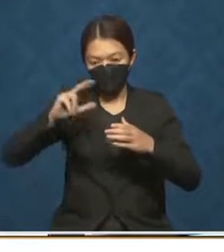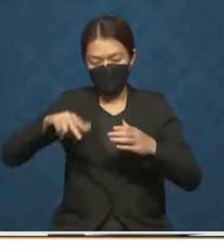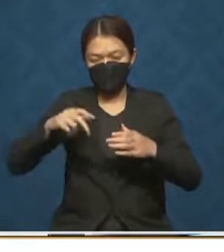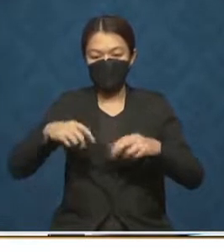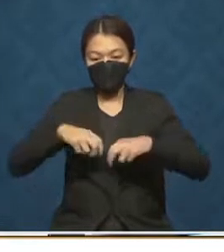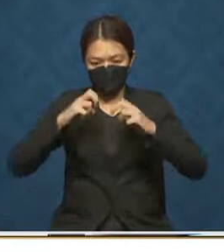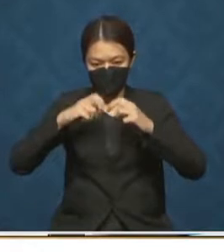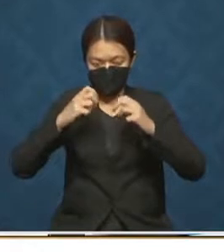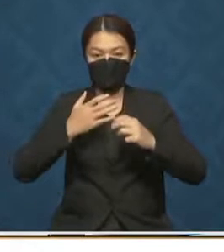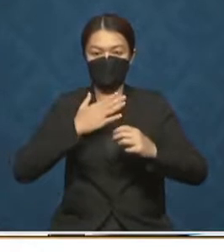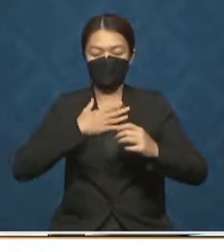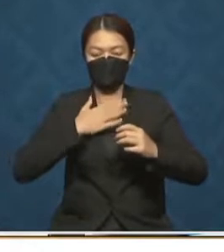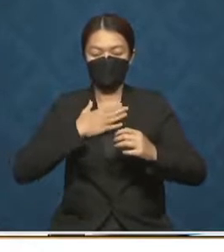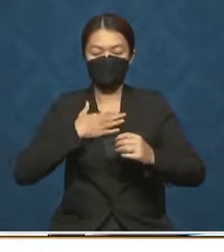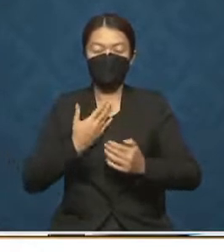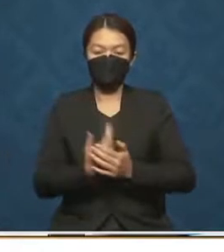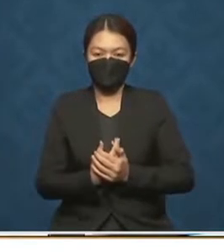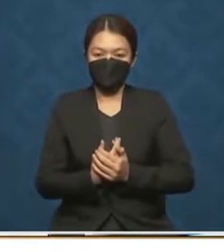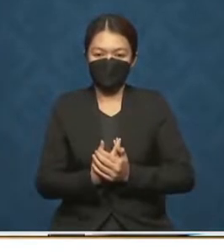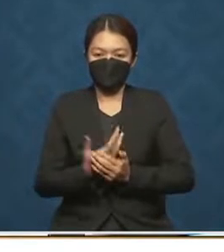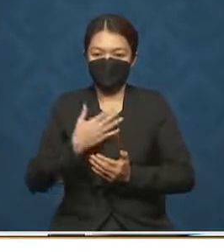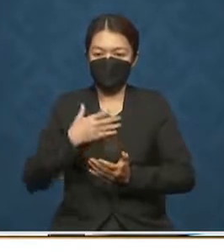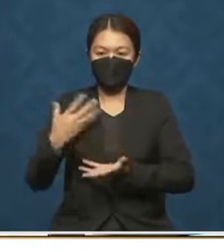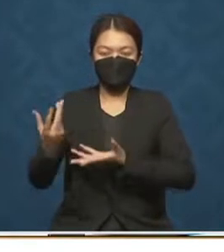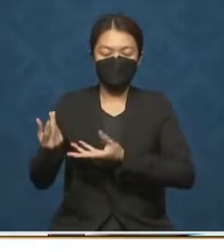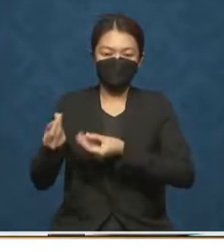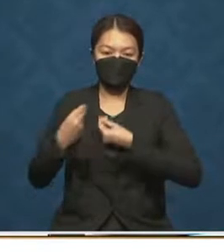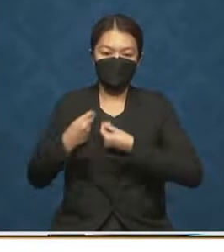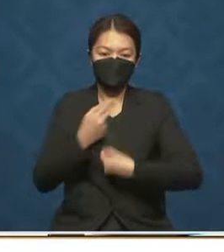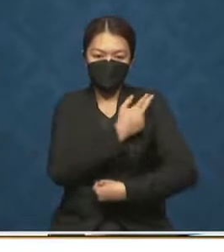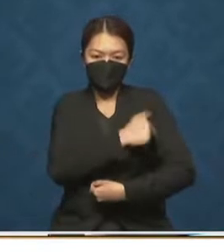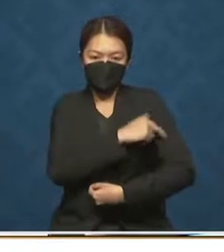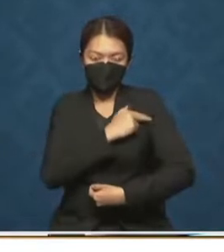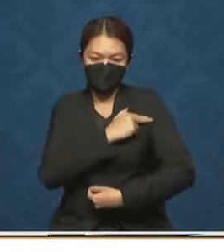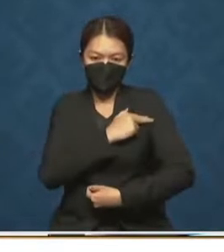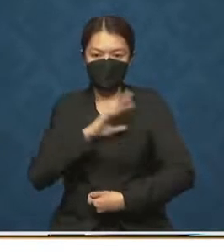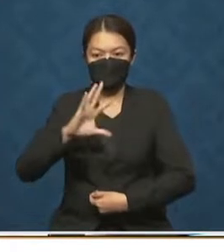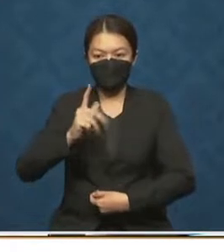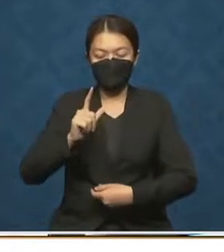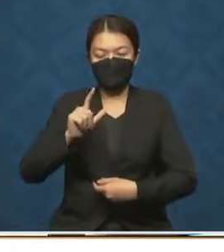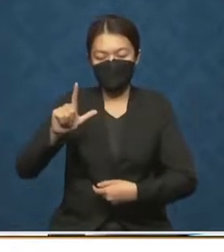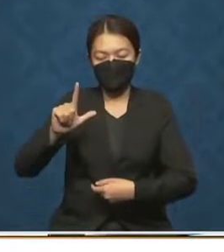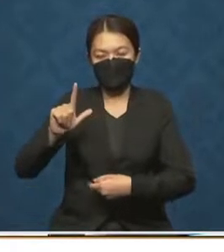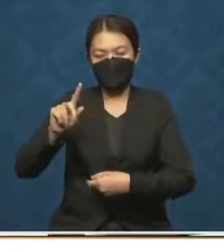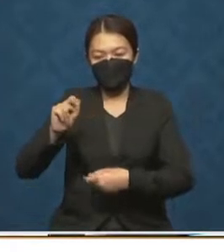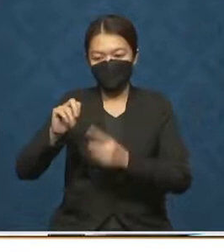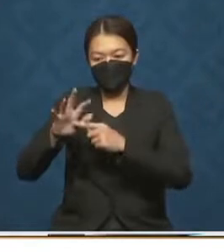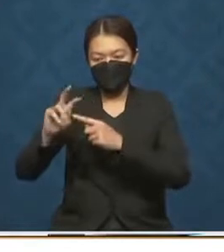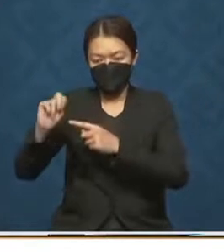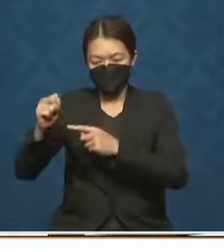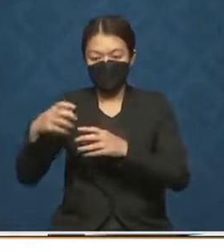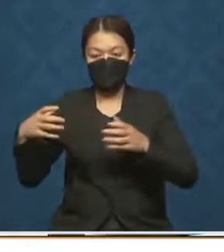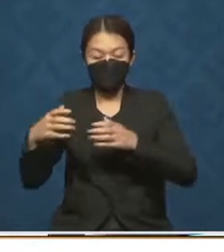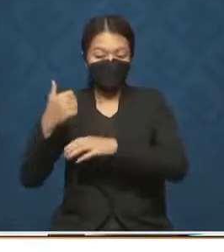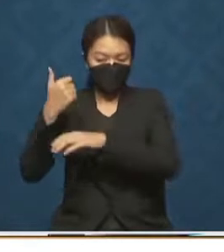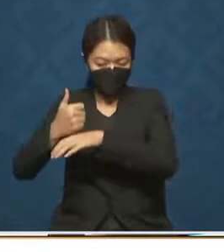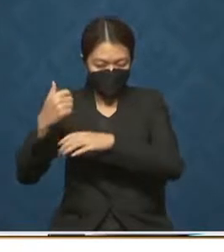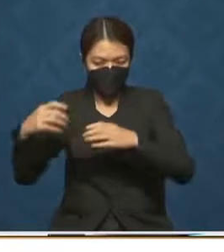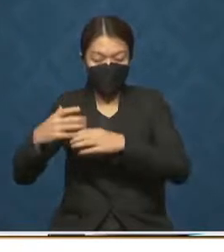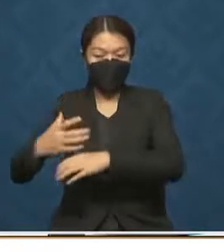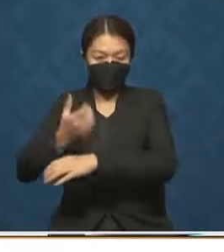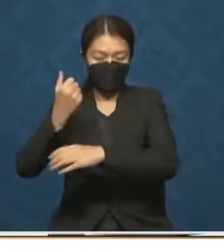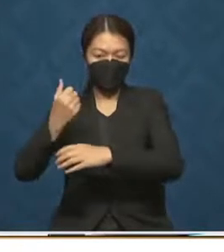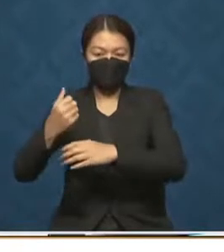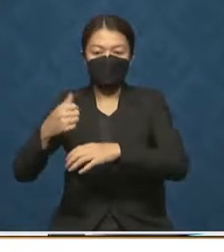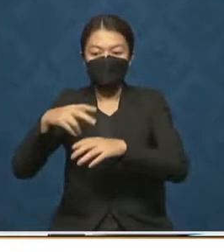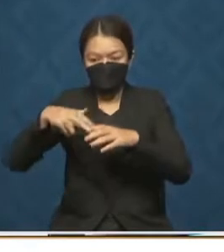Usarun ofก็เปนคนหนครั ที่รับหมาหมายจากท่านใแ Whatsกัน่สีแ้ว หวหน้าmera เพราะท่าน Leให้